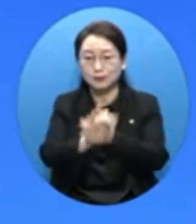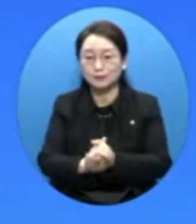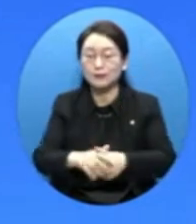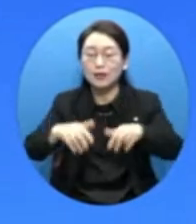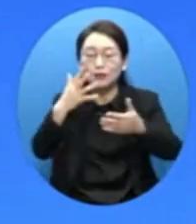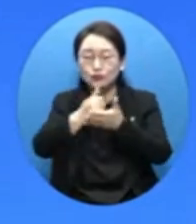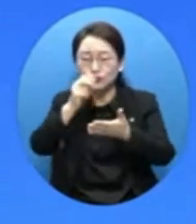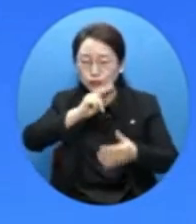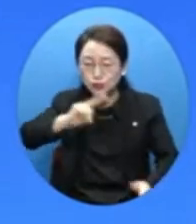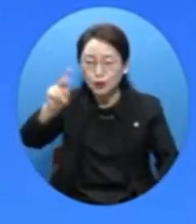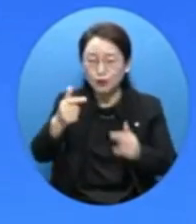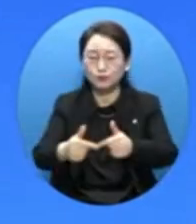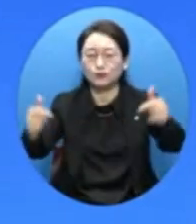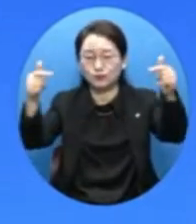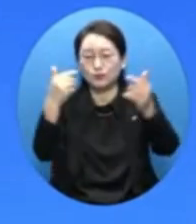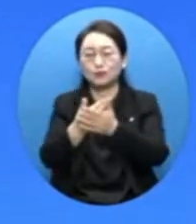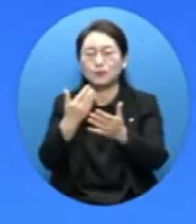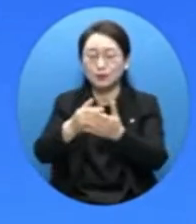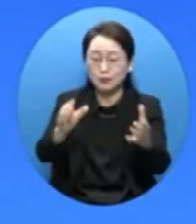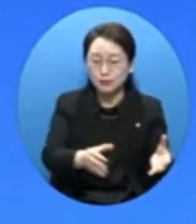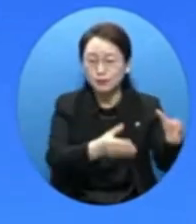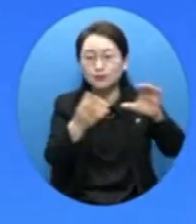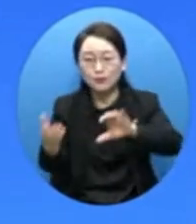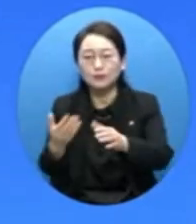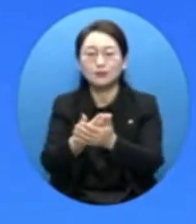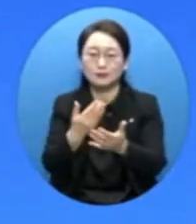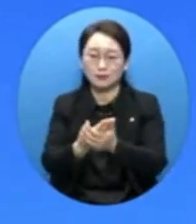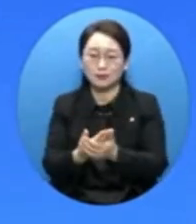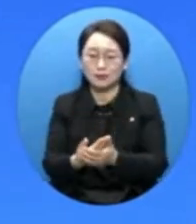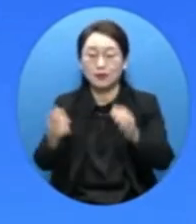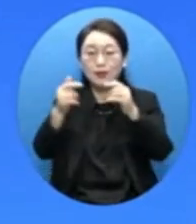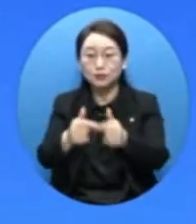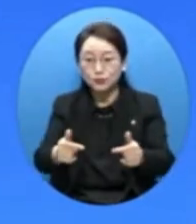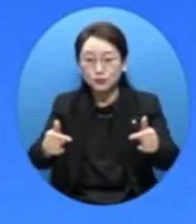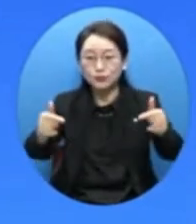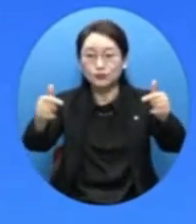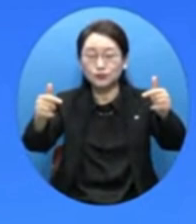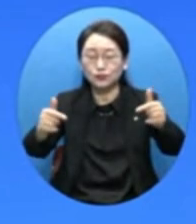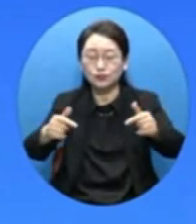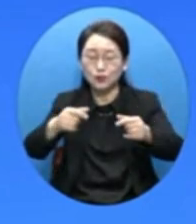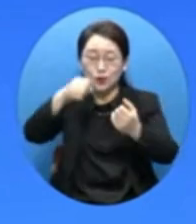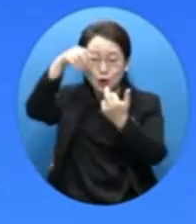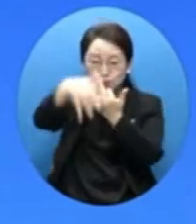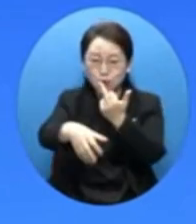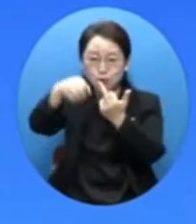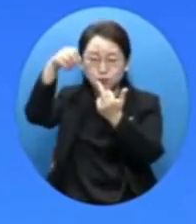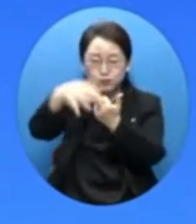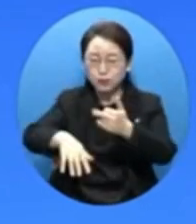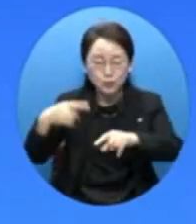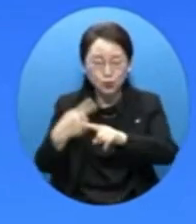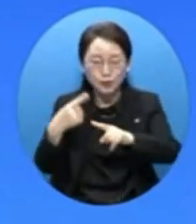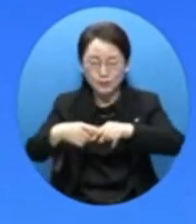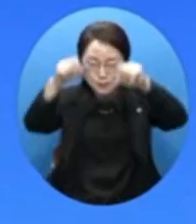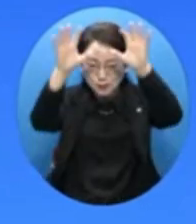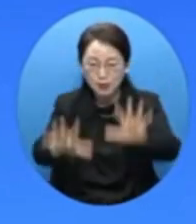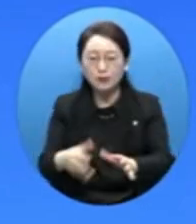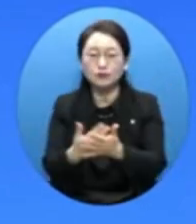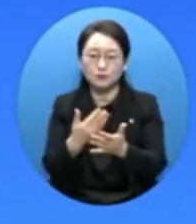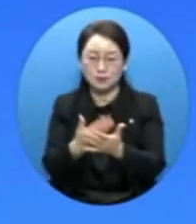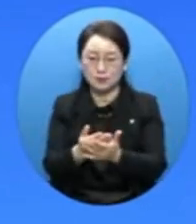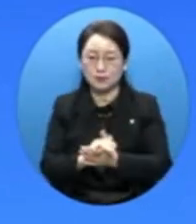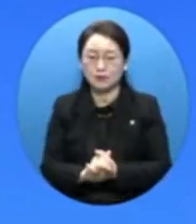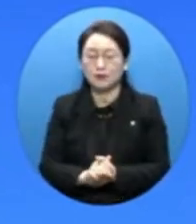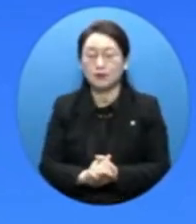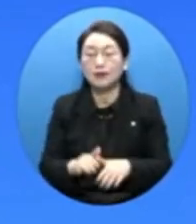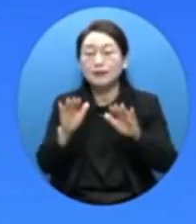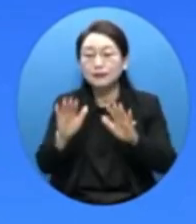우리에게 부흥의 역사를 부어주시옵소서. 부흥의 역사 우리에게 폭포같이 임하게 하여 주옵소서. 지금